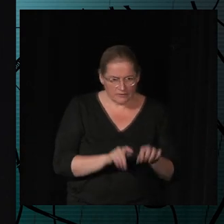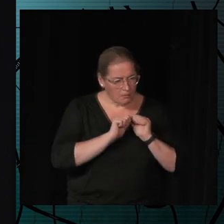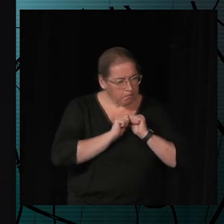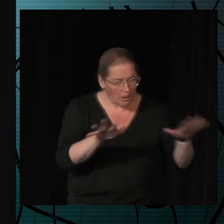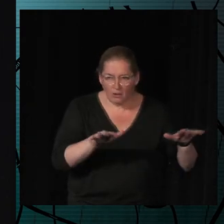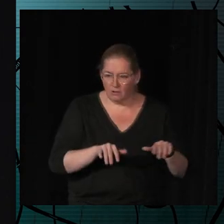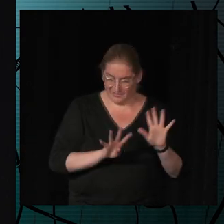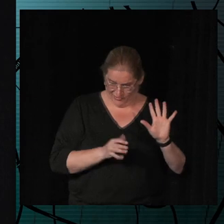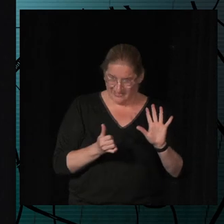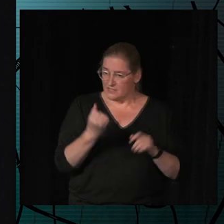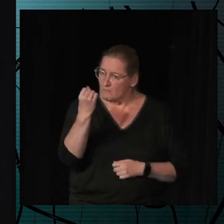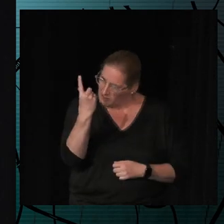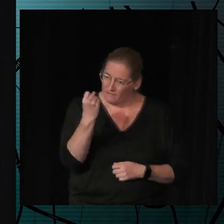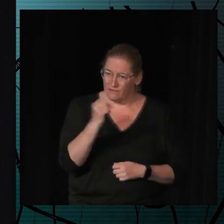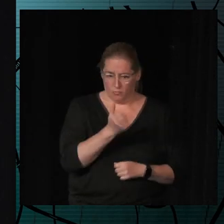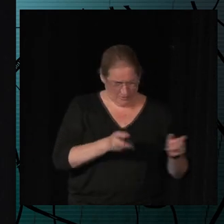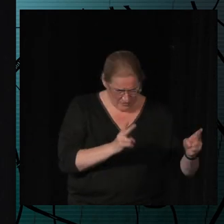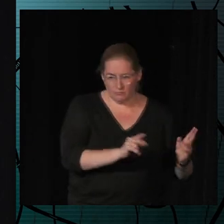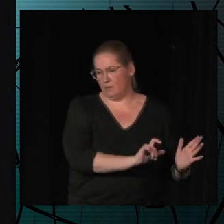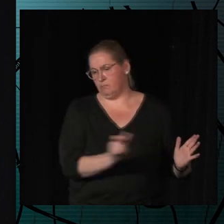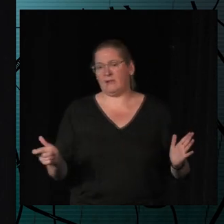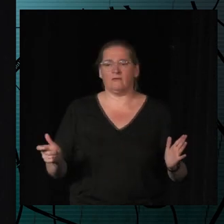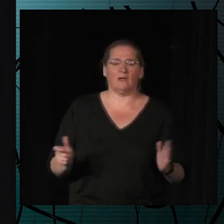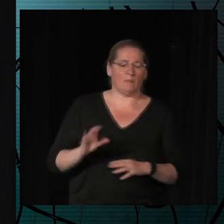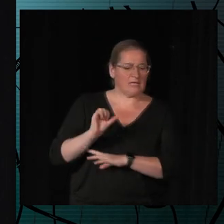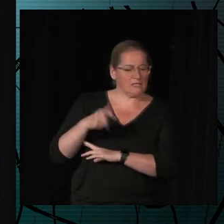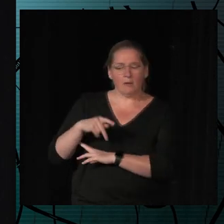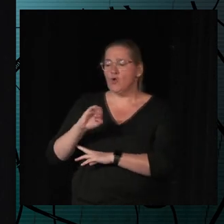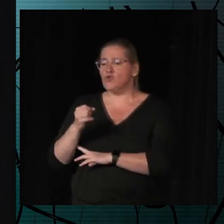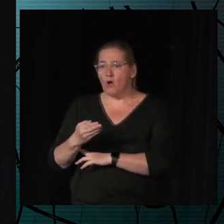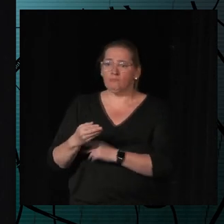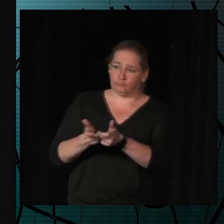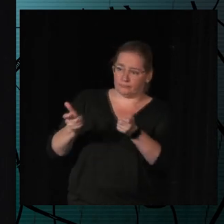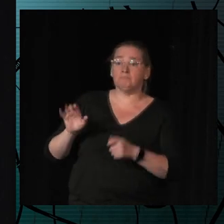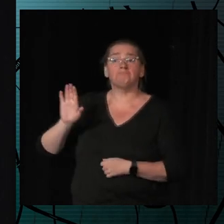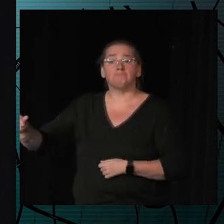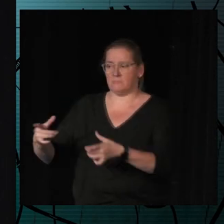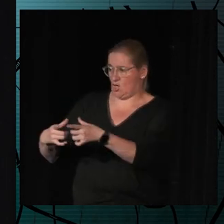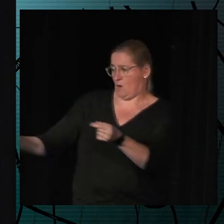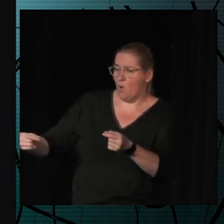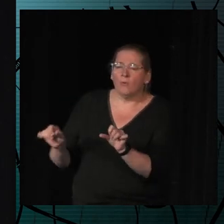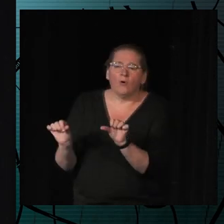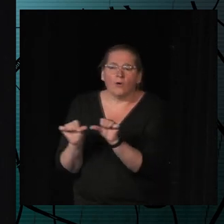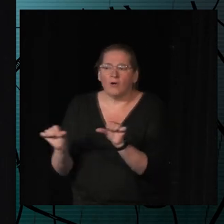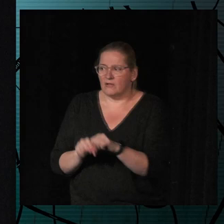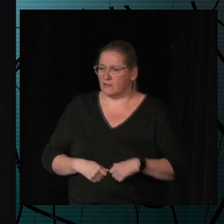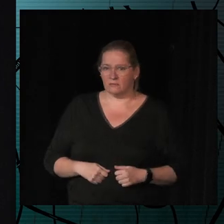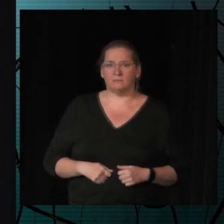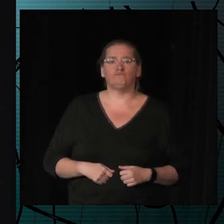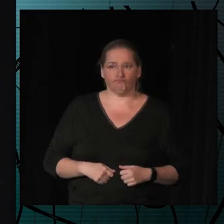96 dès le premier volet et puis très très vite Capcom éditeur majeur au Japon va très vite industrialiser va très